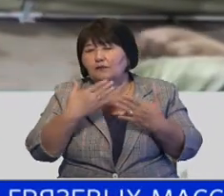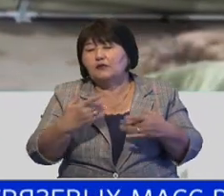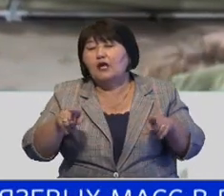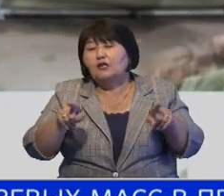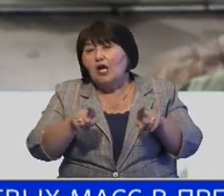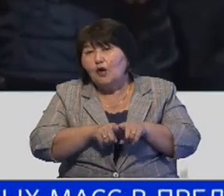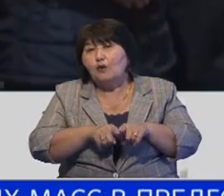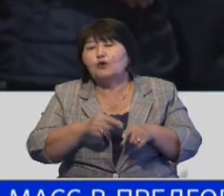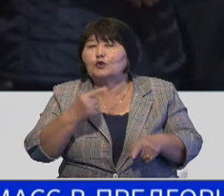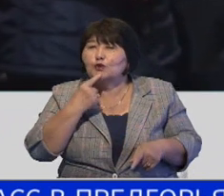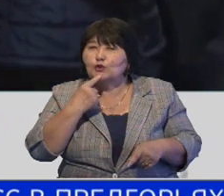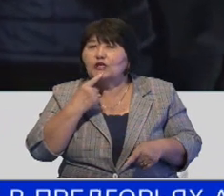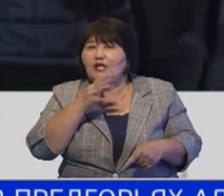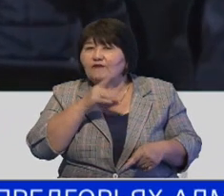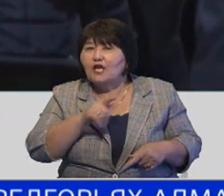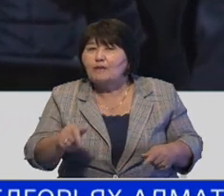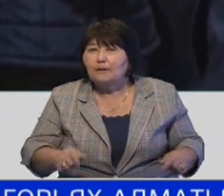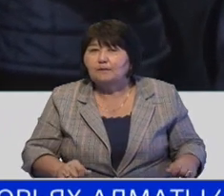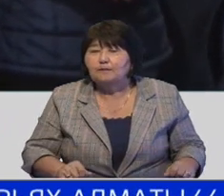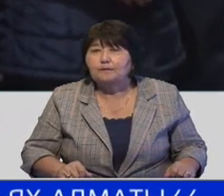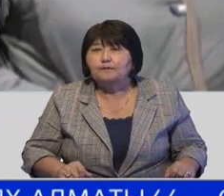именно в такое сложное время.